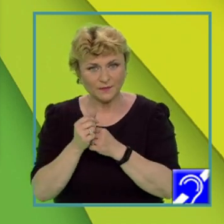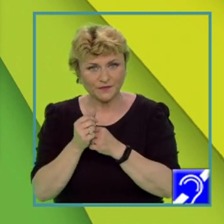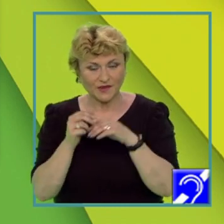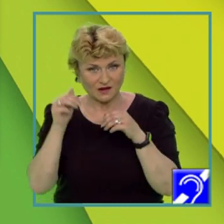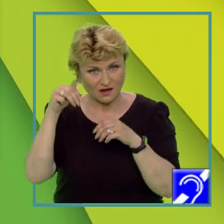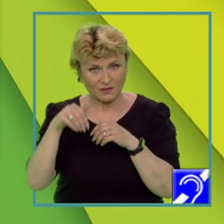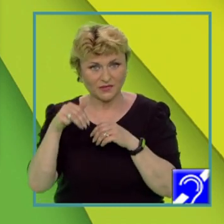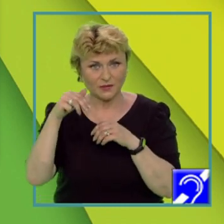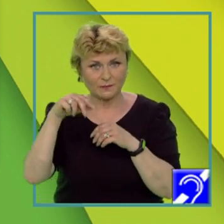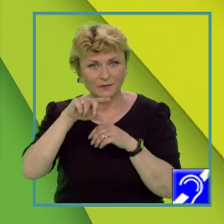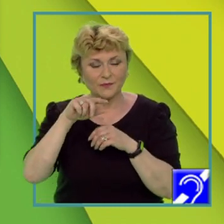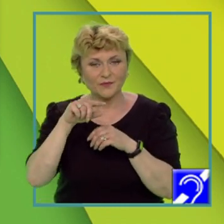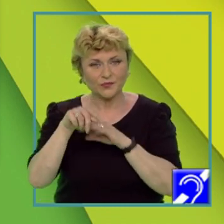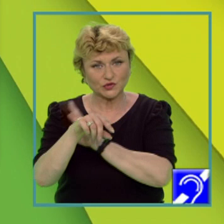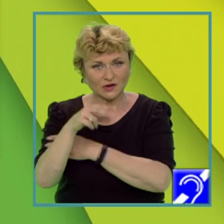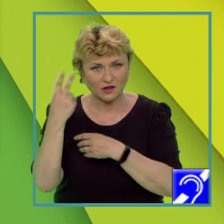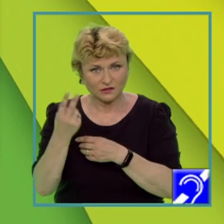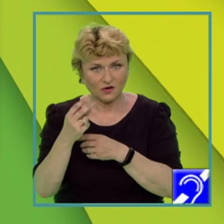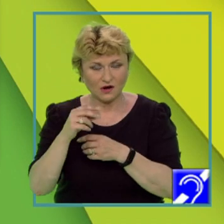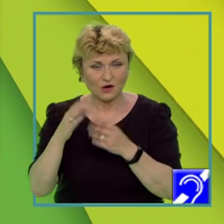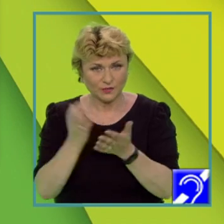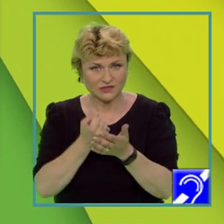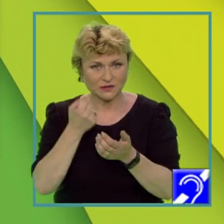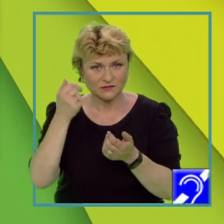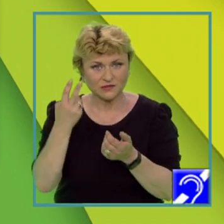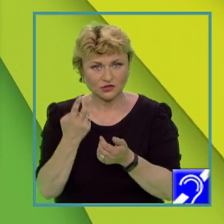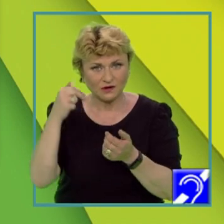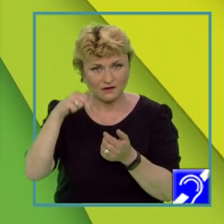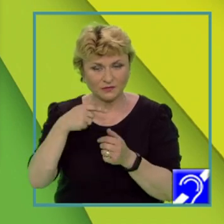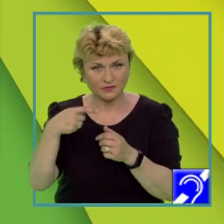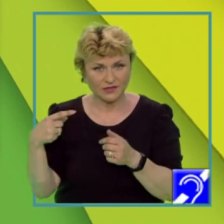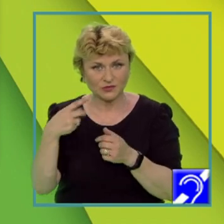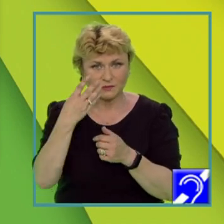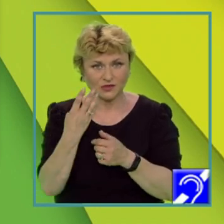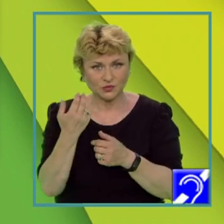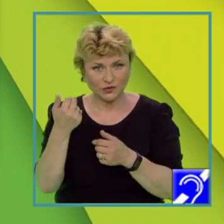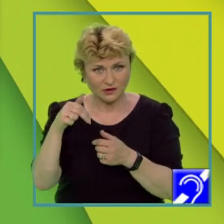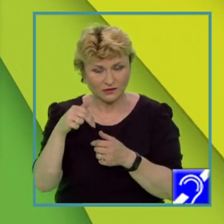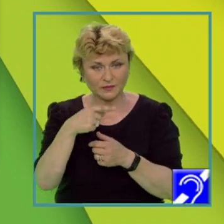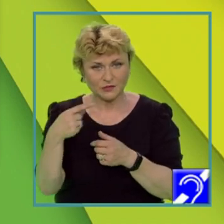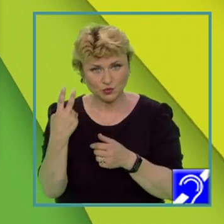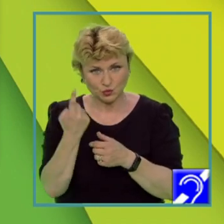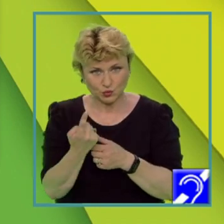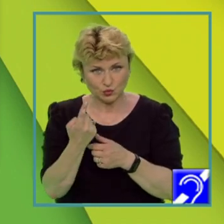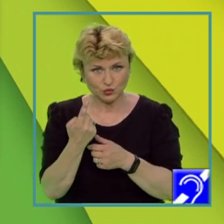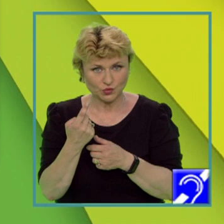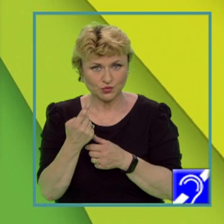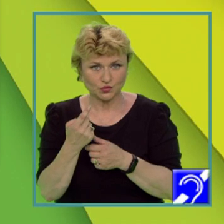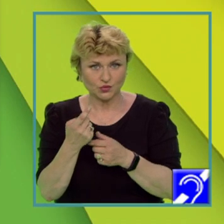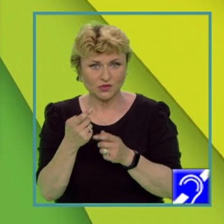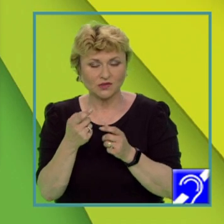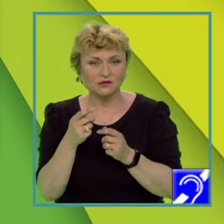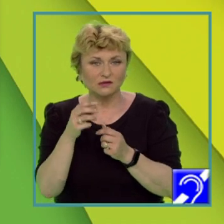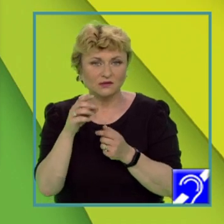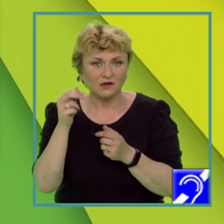pătrat cu m pătrat se reduc și obținem 2m minus 4 m este egal cu minus 1 Deci minus 2